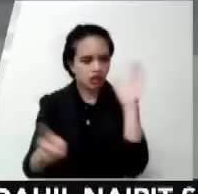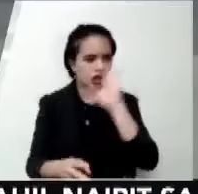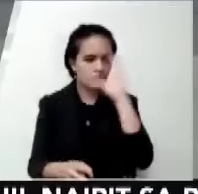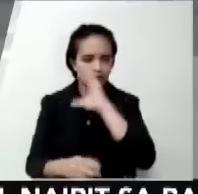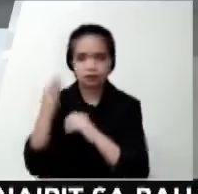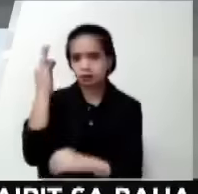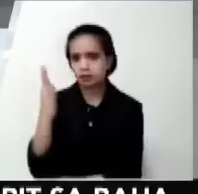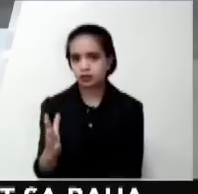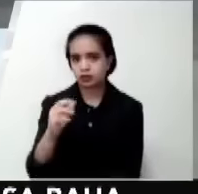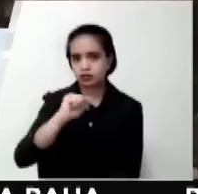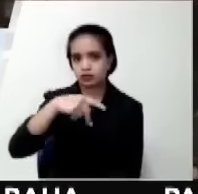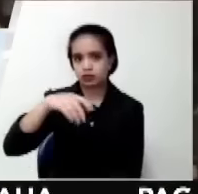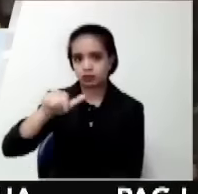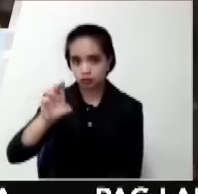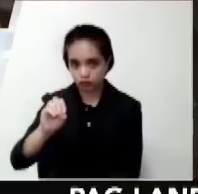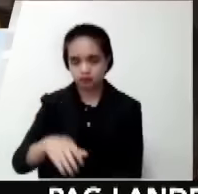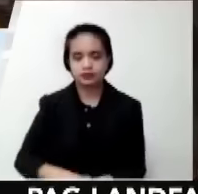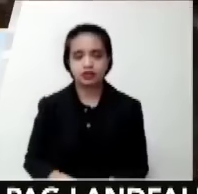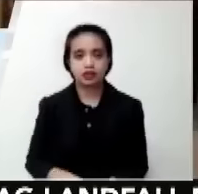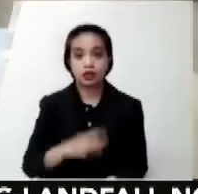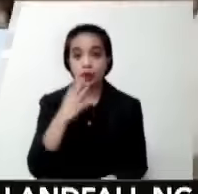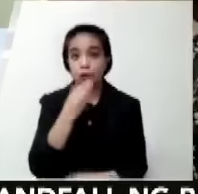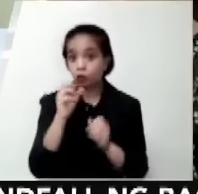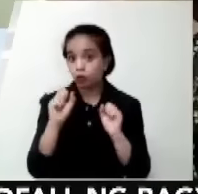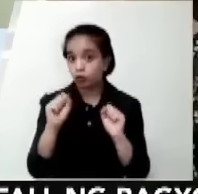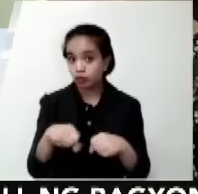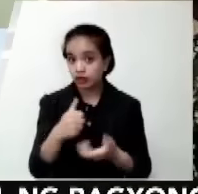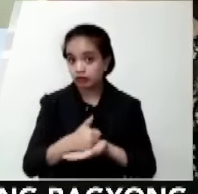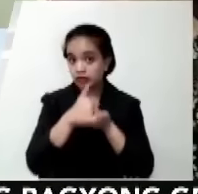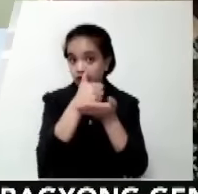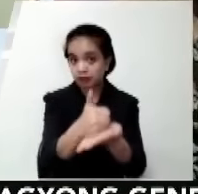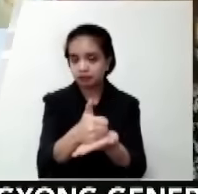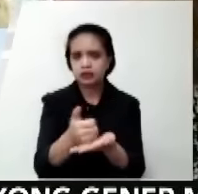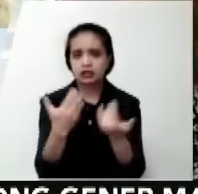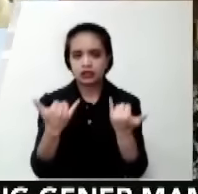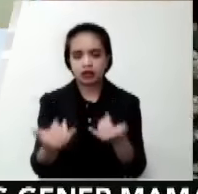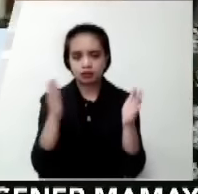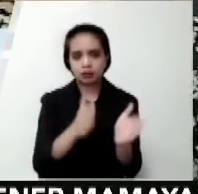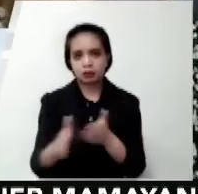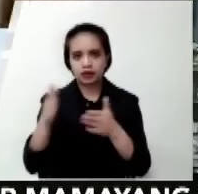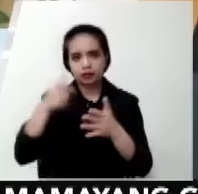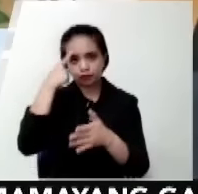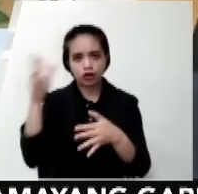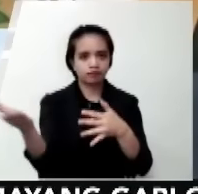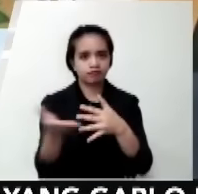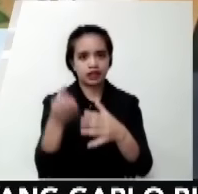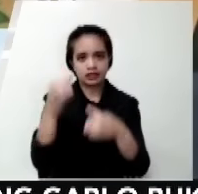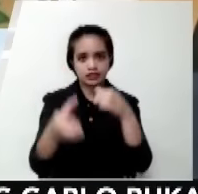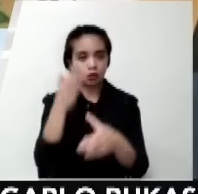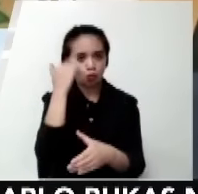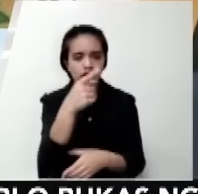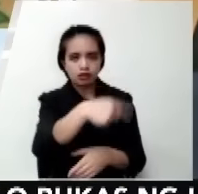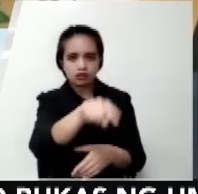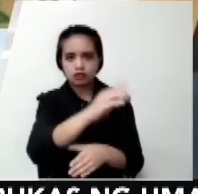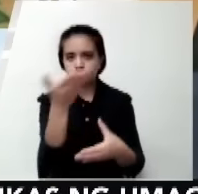Quibuloy. Ang ilang posibleng umanong tumulong sa kanya noon, pinaghahandaan ng sampahan ng reklamong obstruction of justice ng